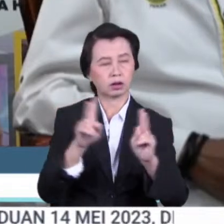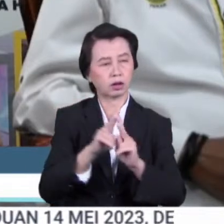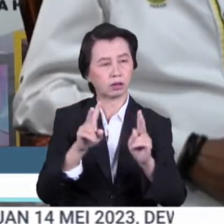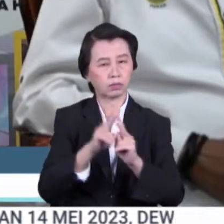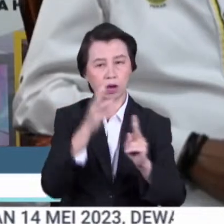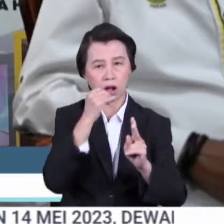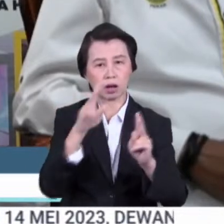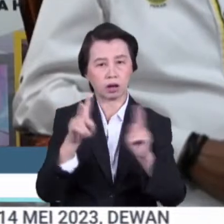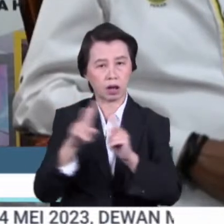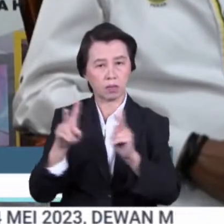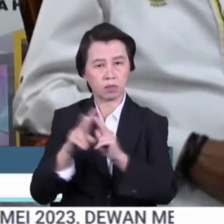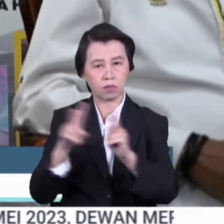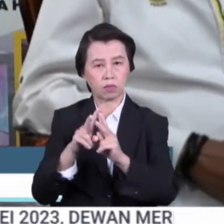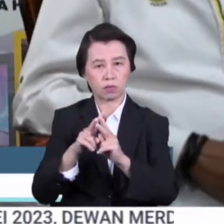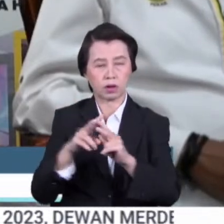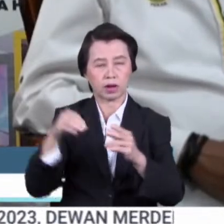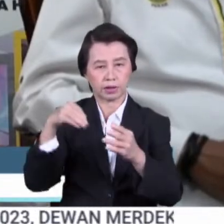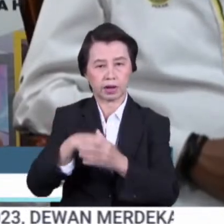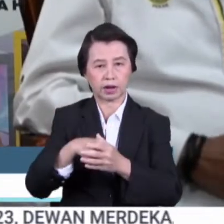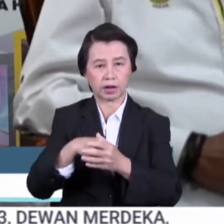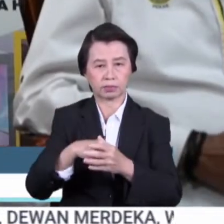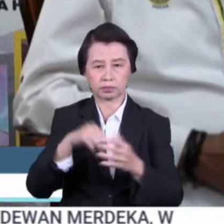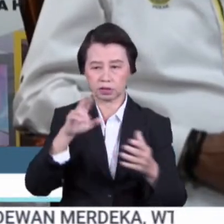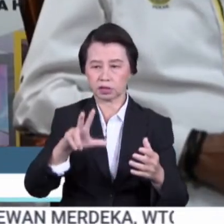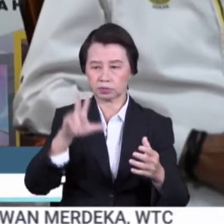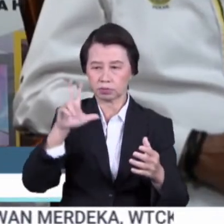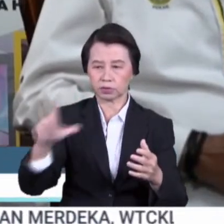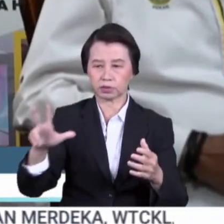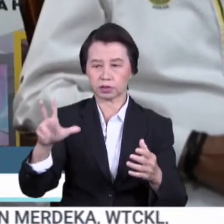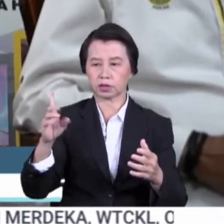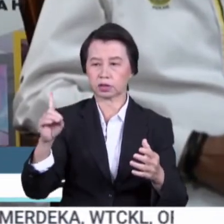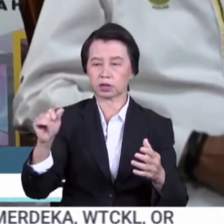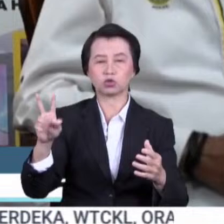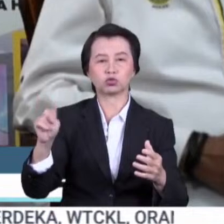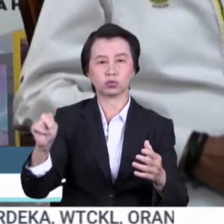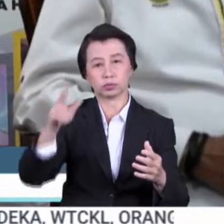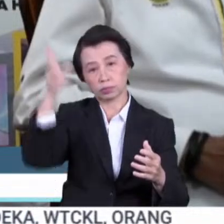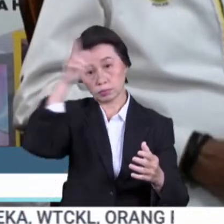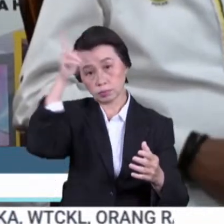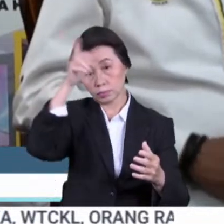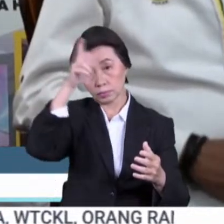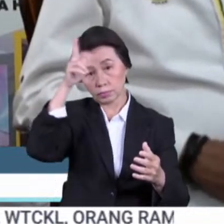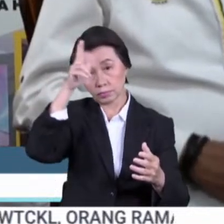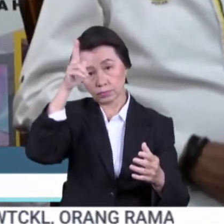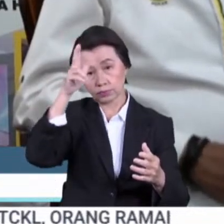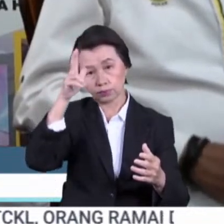kampung-kampung yang berada dalam 33 dun kerajaan.